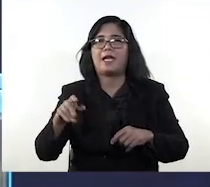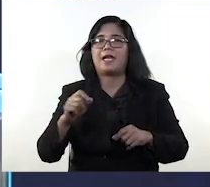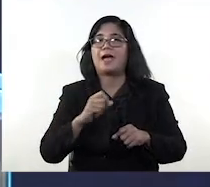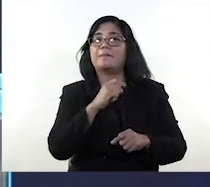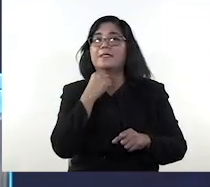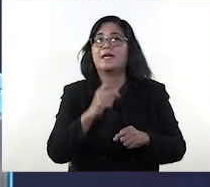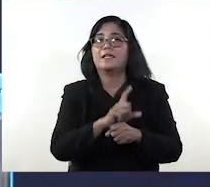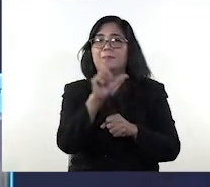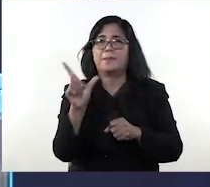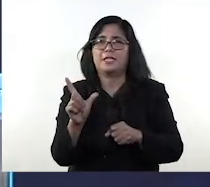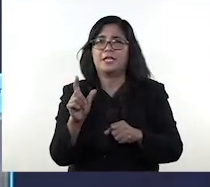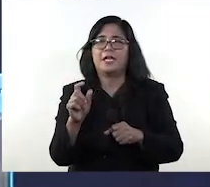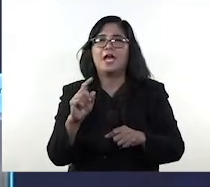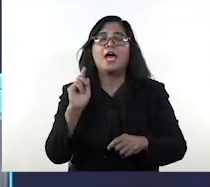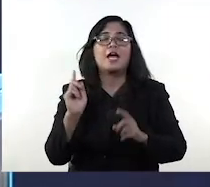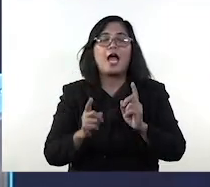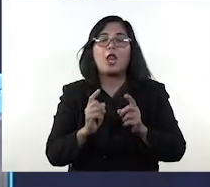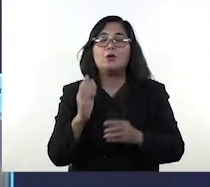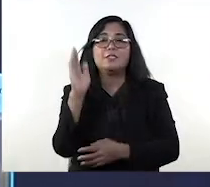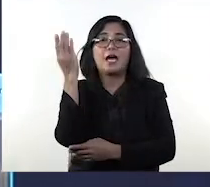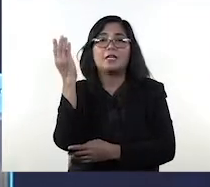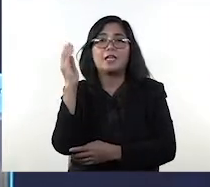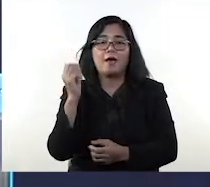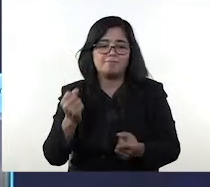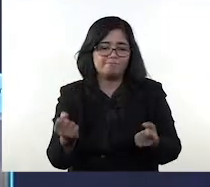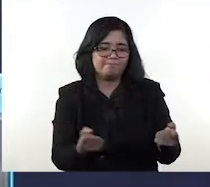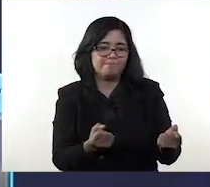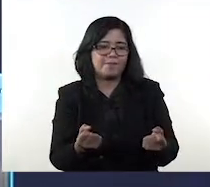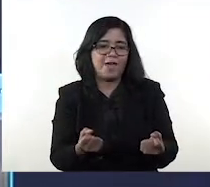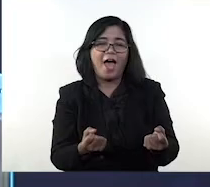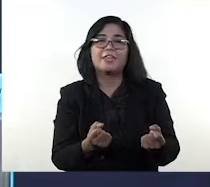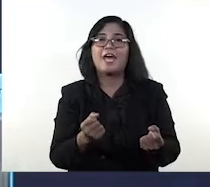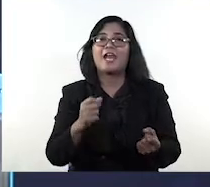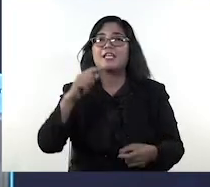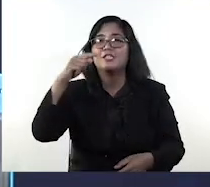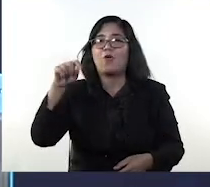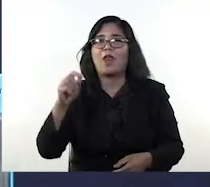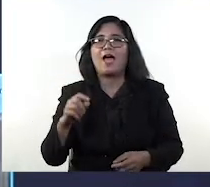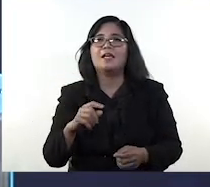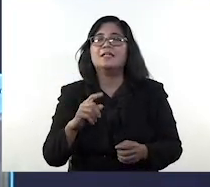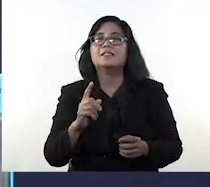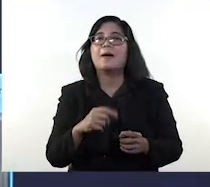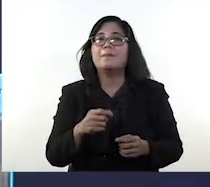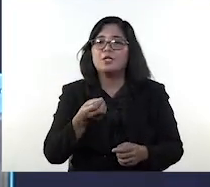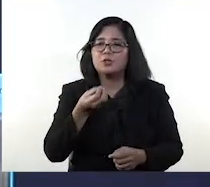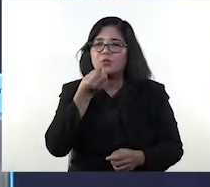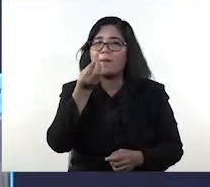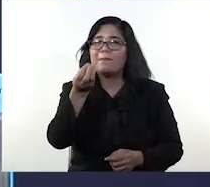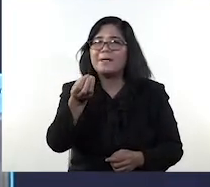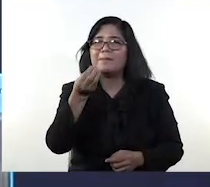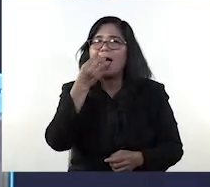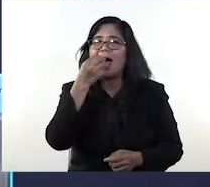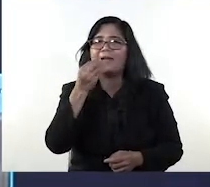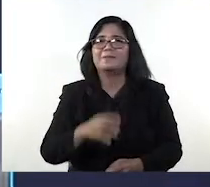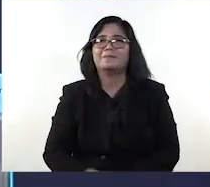Hai selama saya di Jakarta sayang antar mereka pagi-pagi ke sekolah Hai kadangkala sambil saya suapin di sekolah